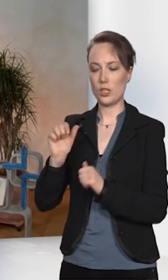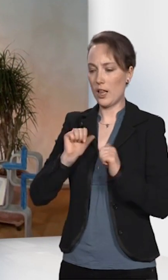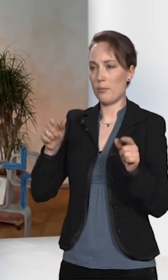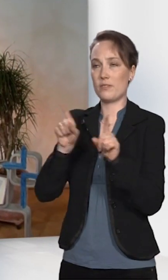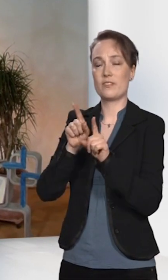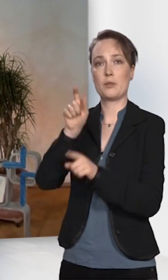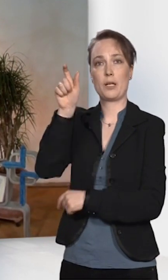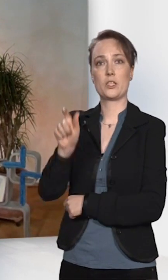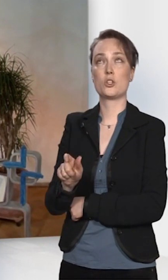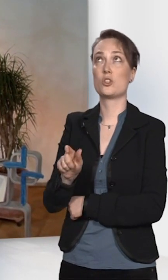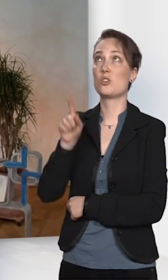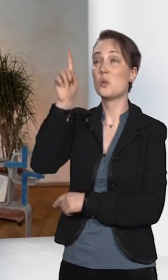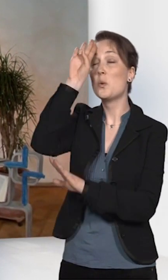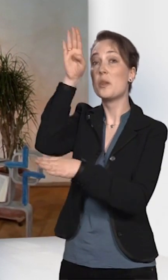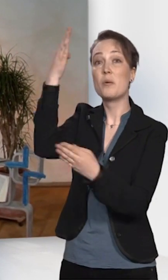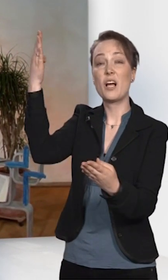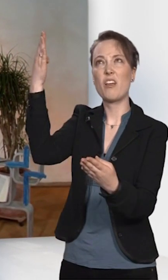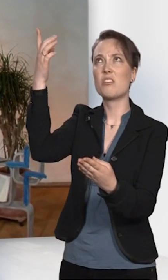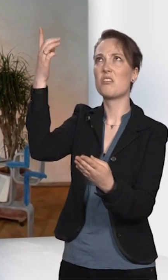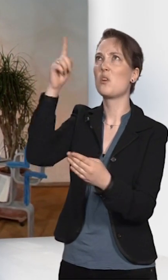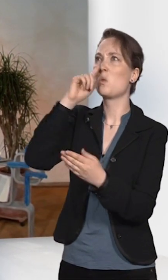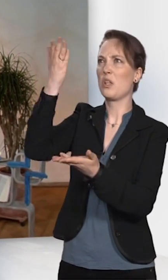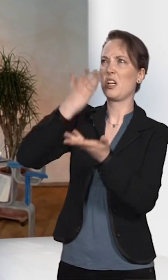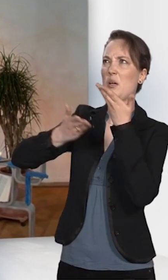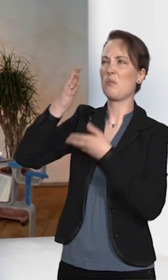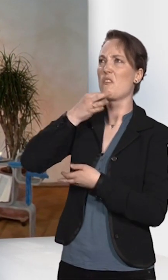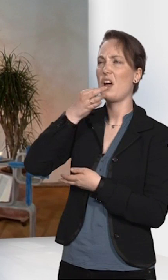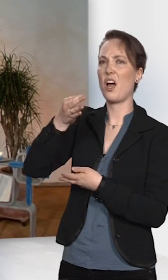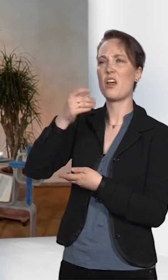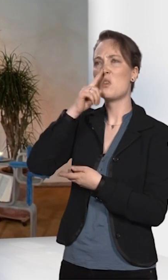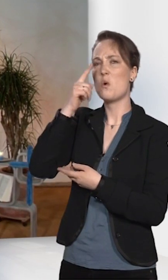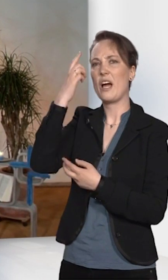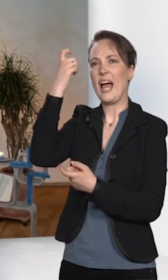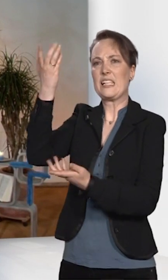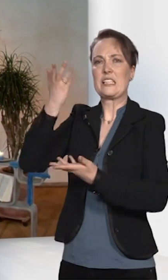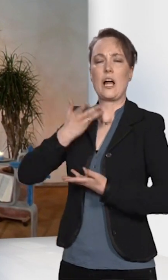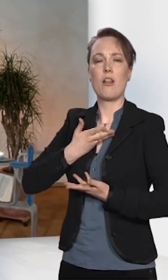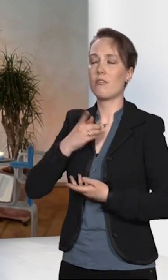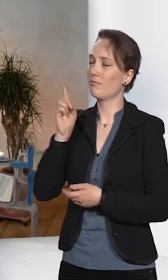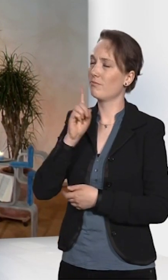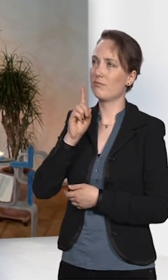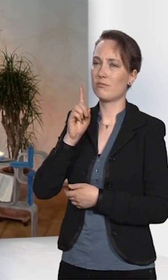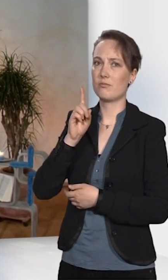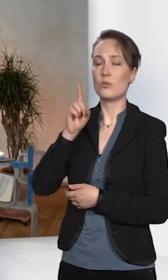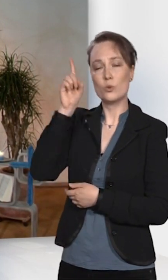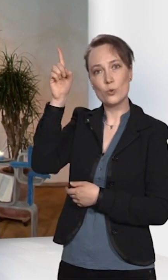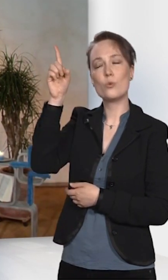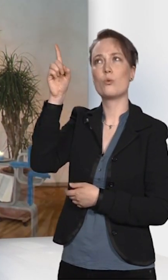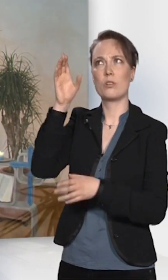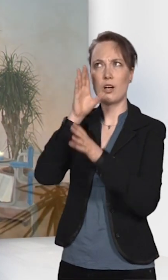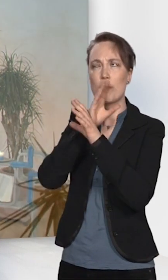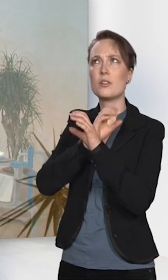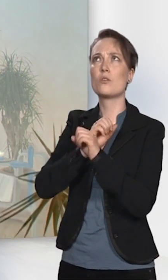Gott, der uns nur Fragen und Rätsel aufgibt. Vielmehr bist du der geheimnisvolle Gott, der lacht und